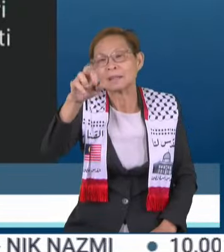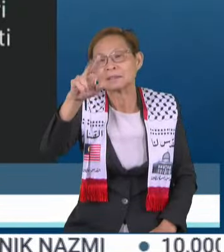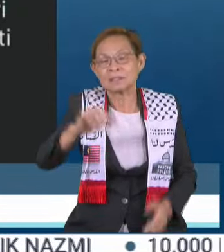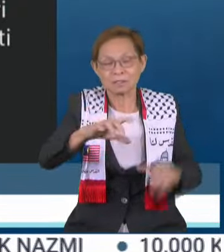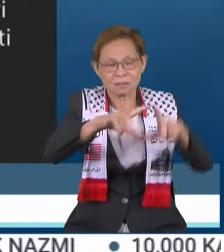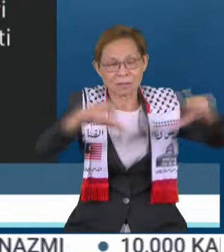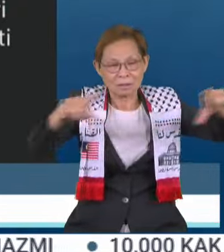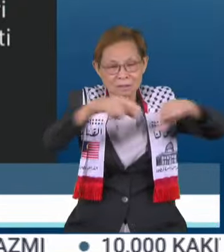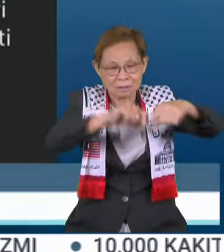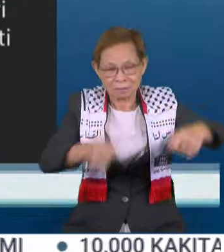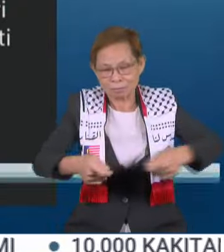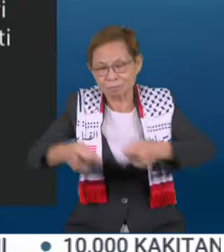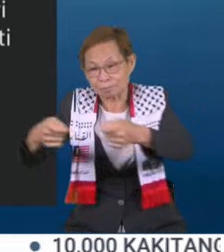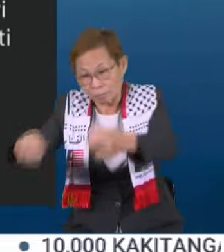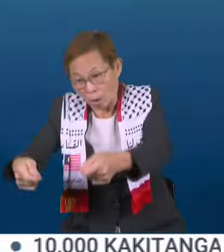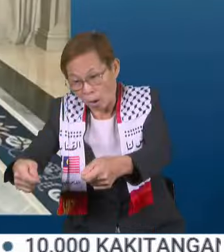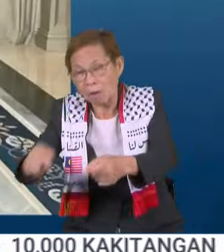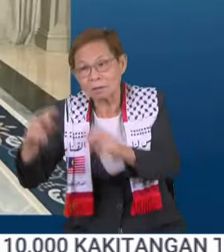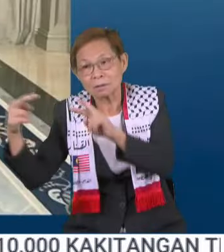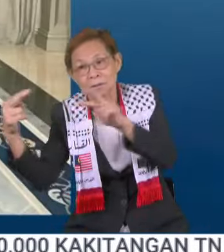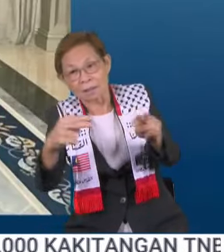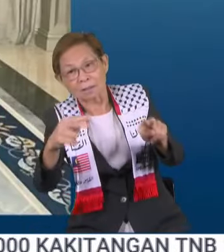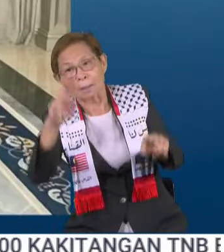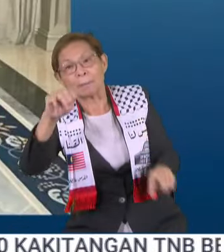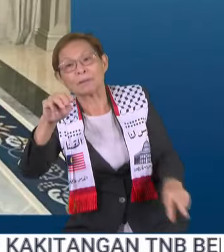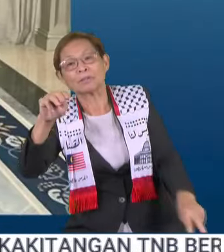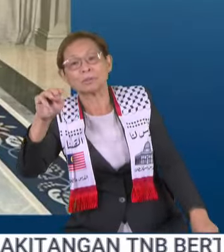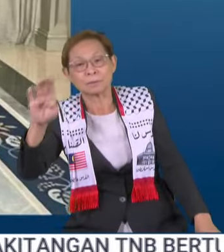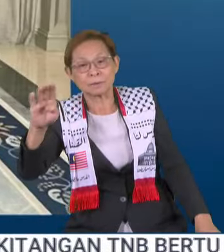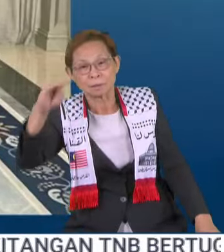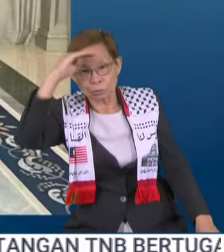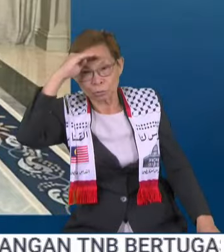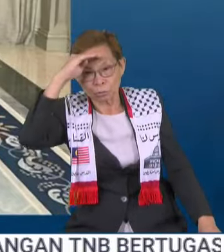Penyerahan cek berkenaan disaksikan Mufti Johor Dato' Yahya Ahmad.